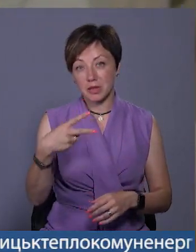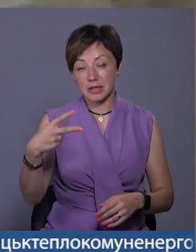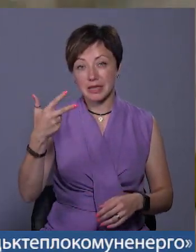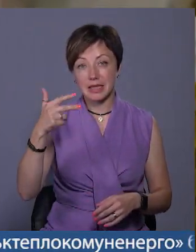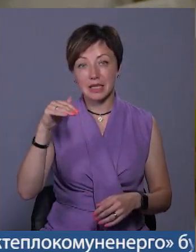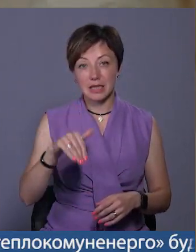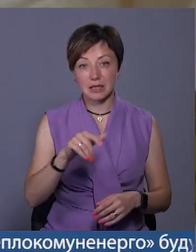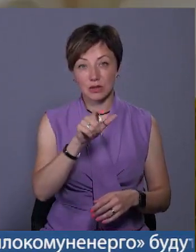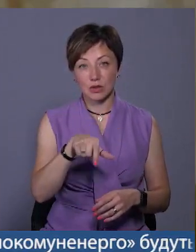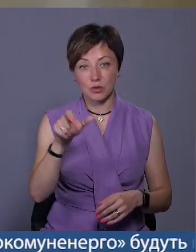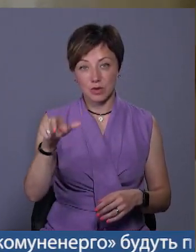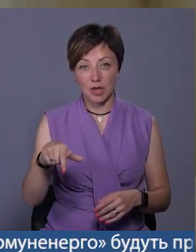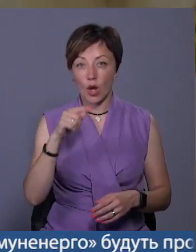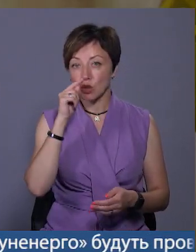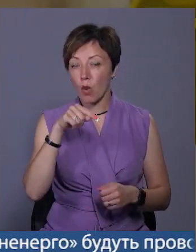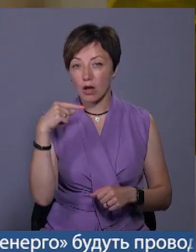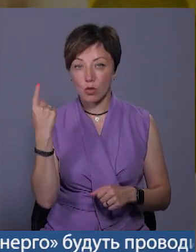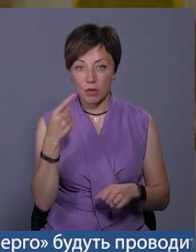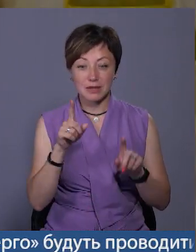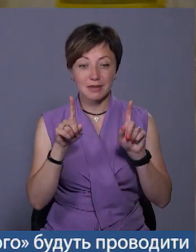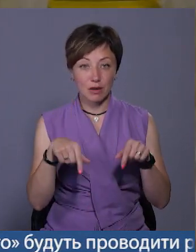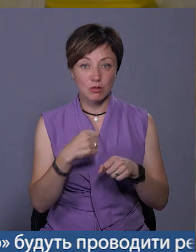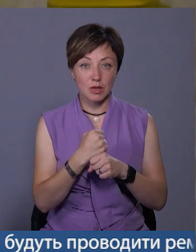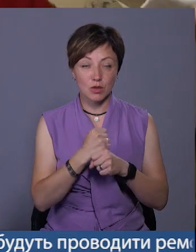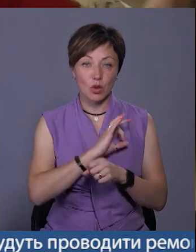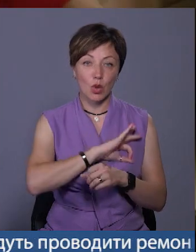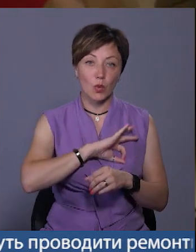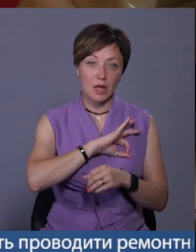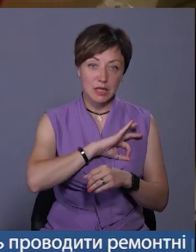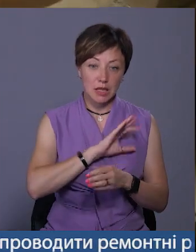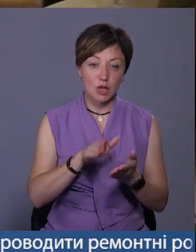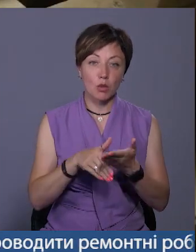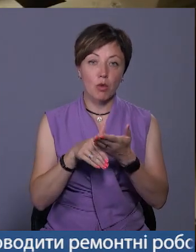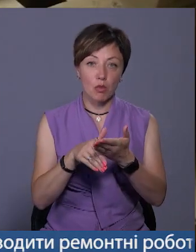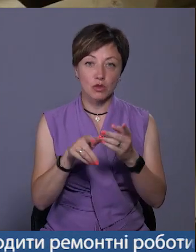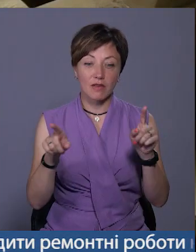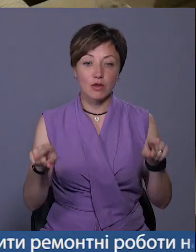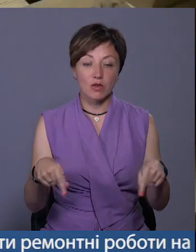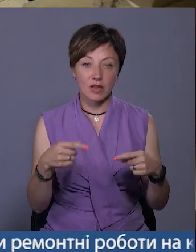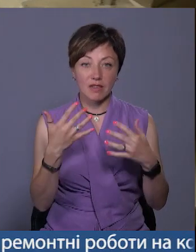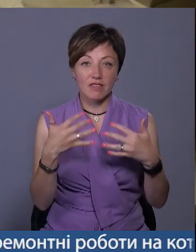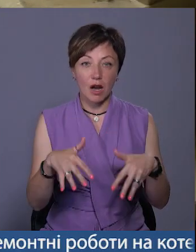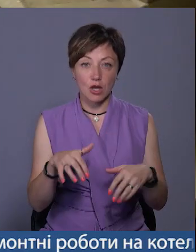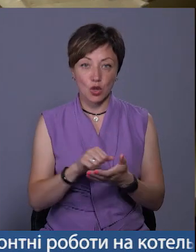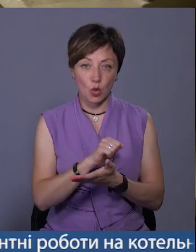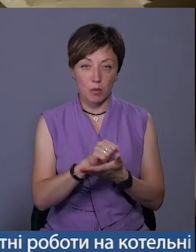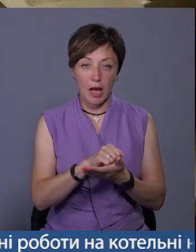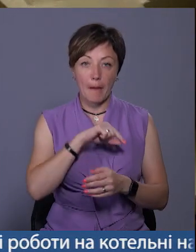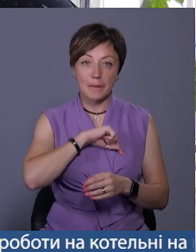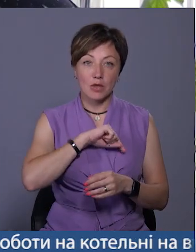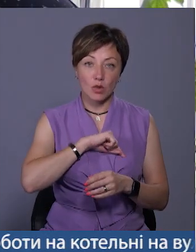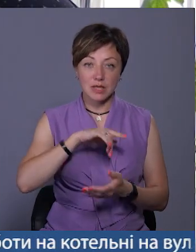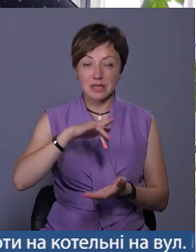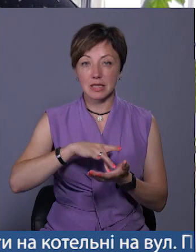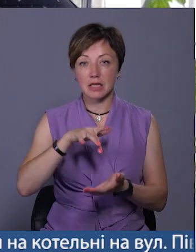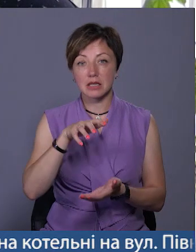вимушених переселенців з Луганської області. Також тут працюють і юристи, які допоможуть відновити втрачені документи. Психологічний